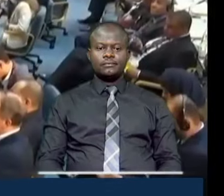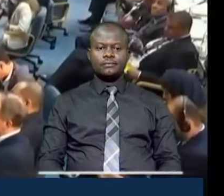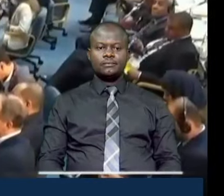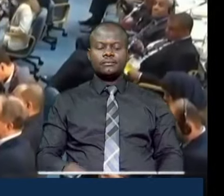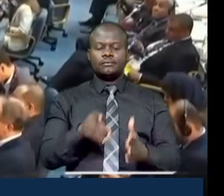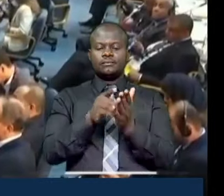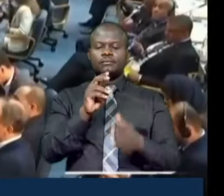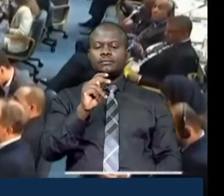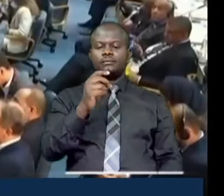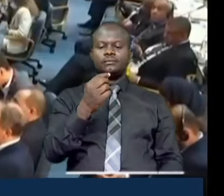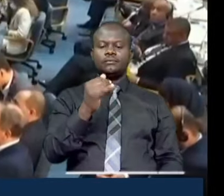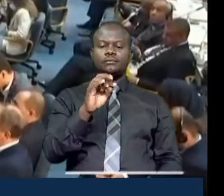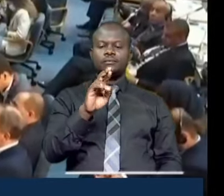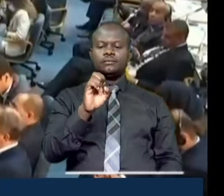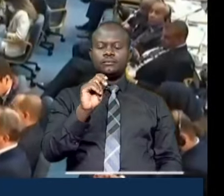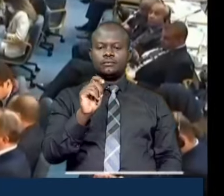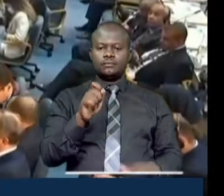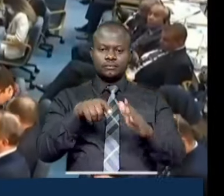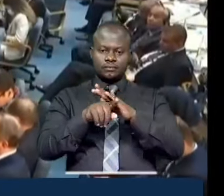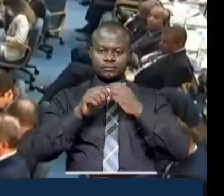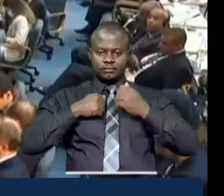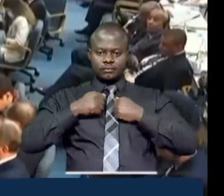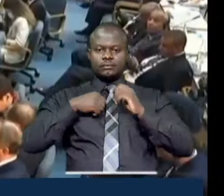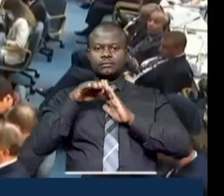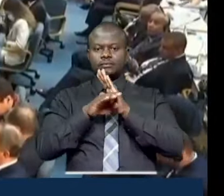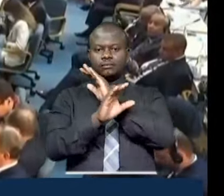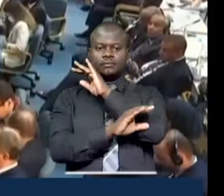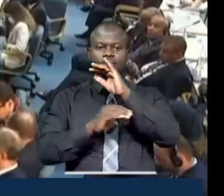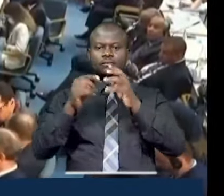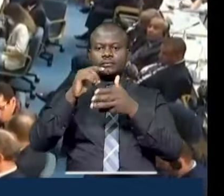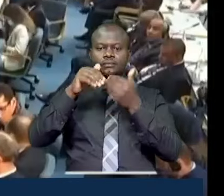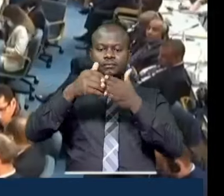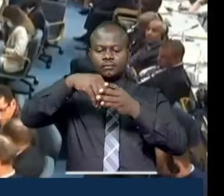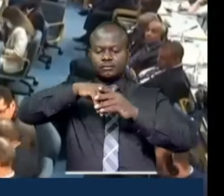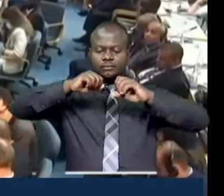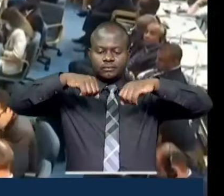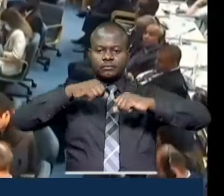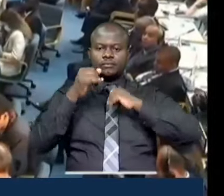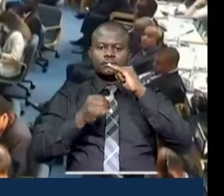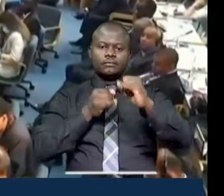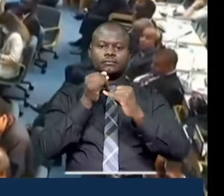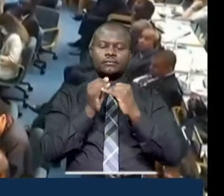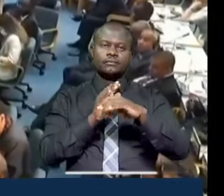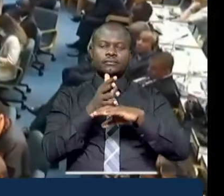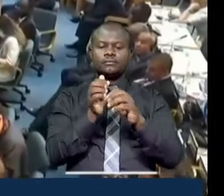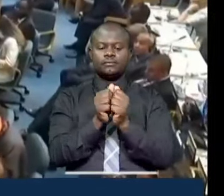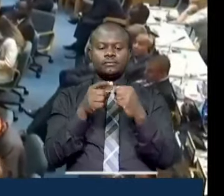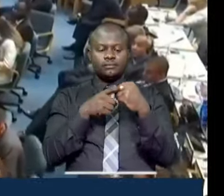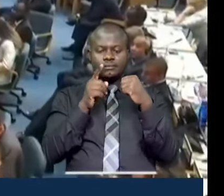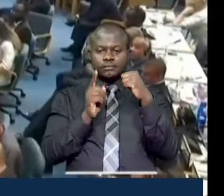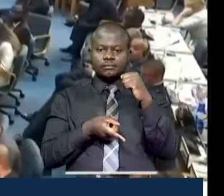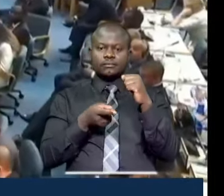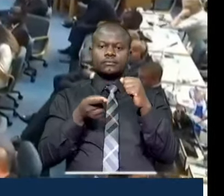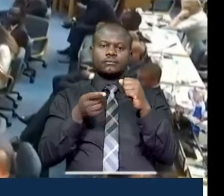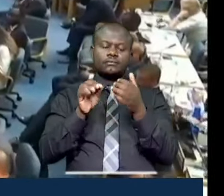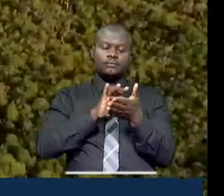Dr. Ngirente yagaragaje ko u Rwanda rwinjije muri gahunda z'igihugu ibikubiye mu masezerano mpuzamahanga agera kuri 16